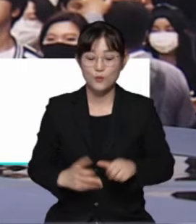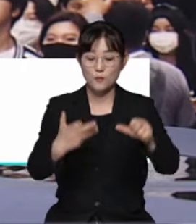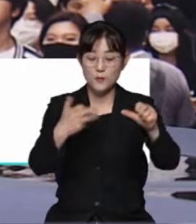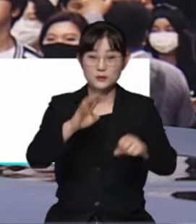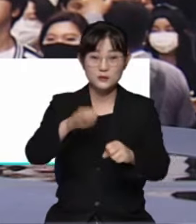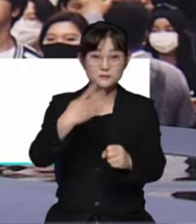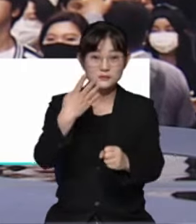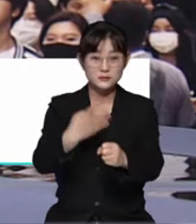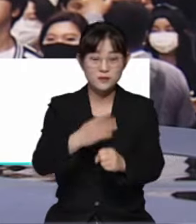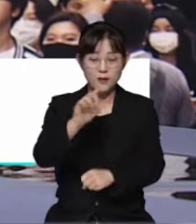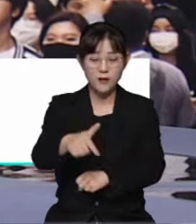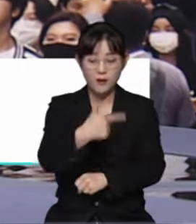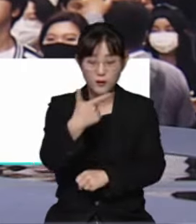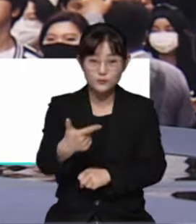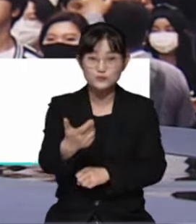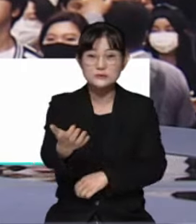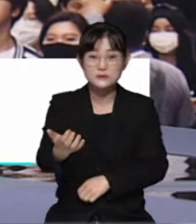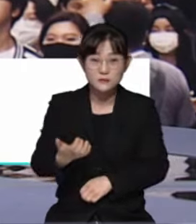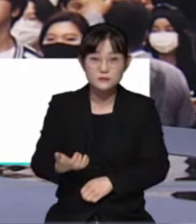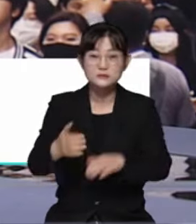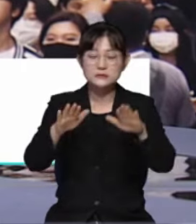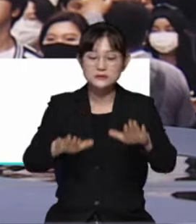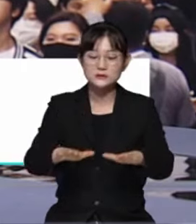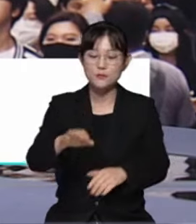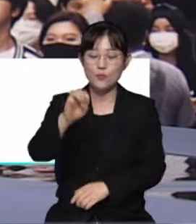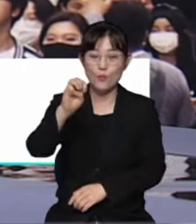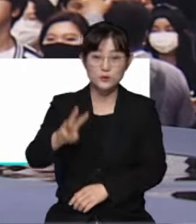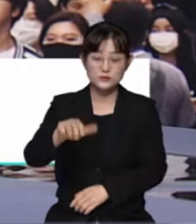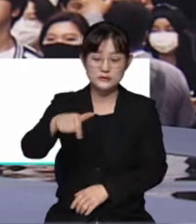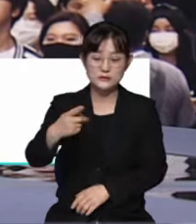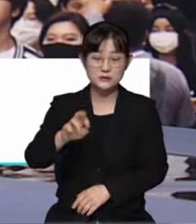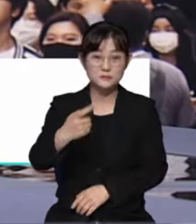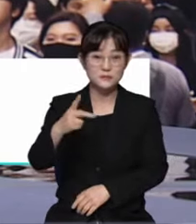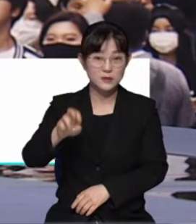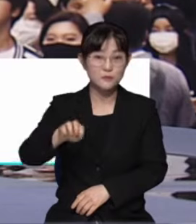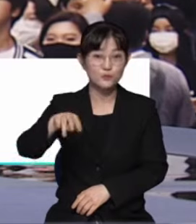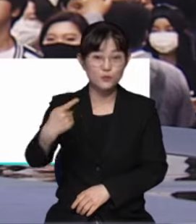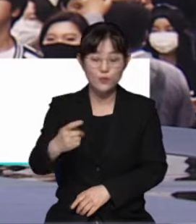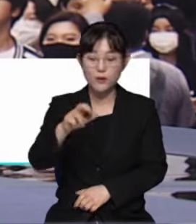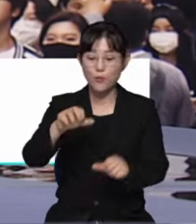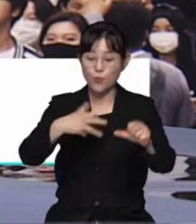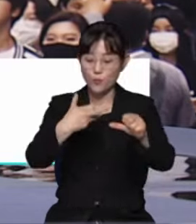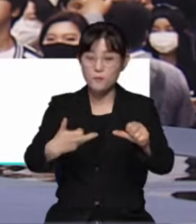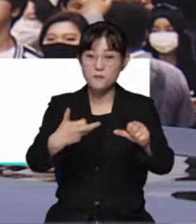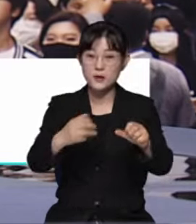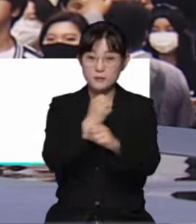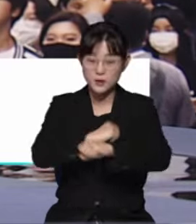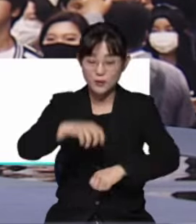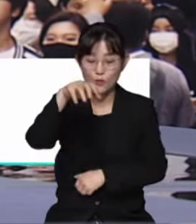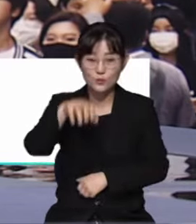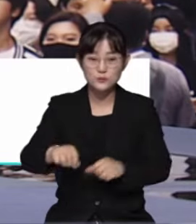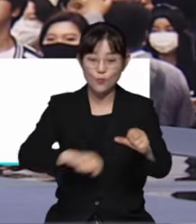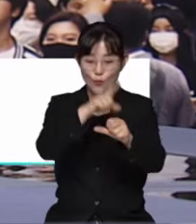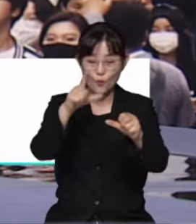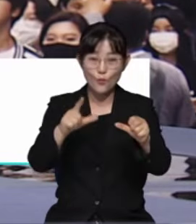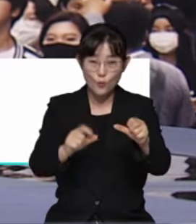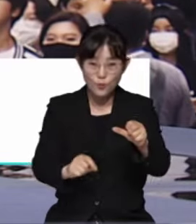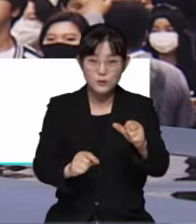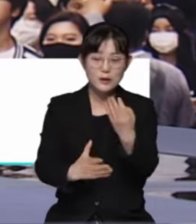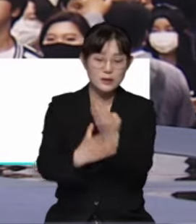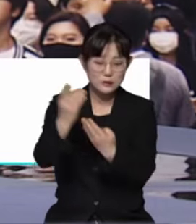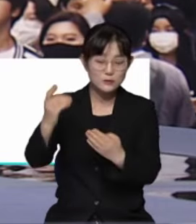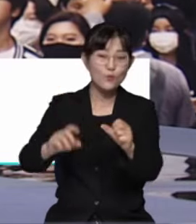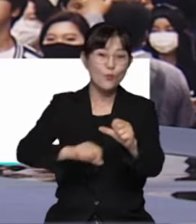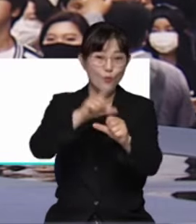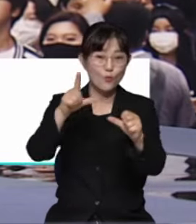5.18 44주년을 하루 앞둔 현재 광주 금담로와 5.18 민주광장에서는 모두의 5월, 하나되는 5월을 주제로 전야제가